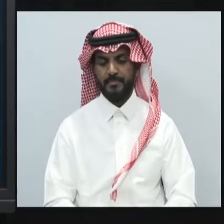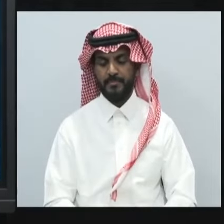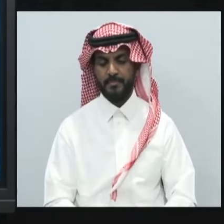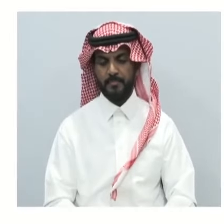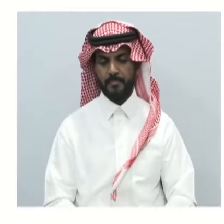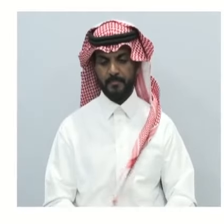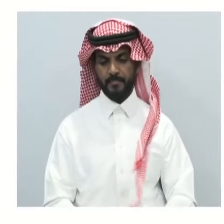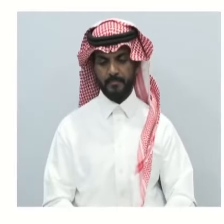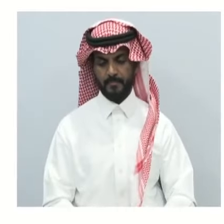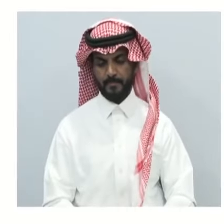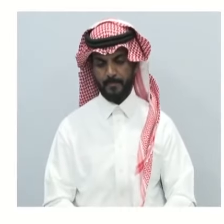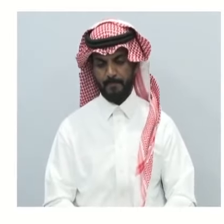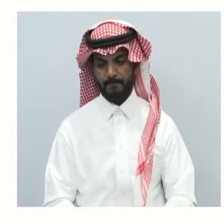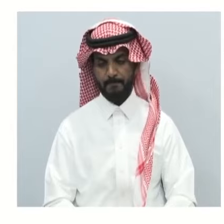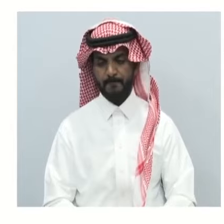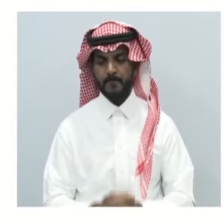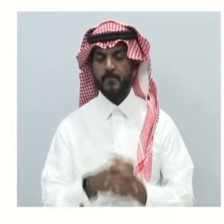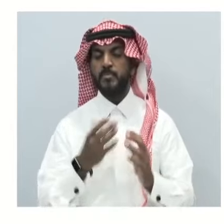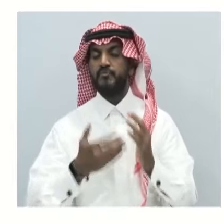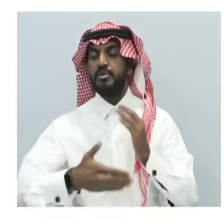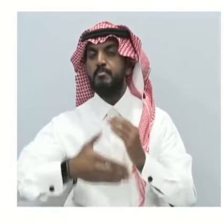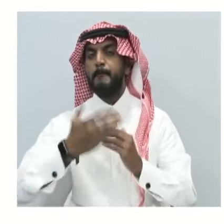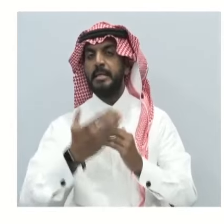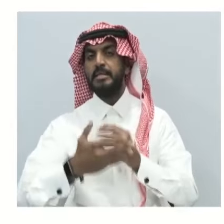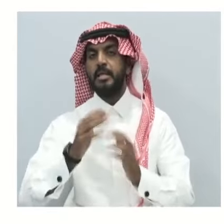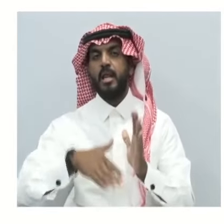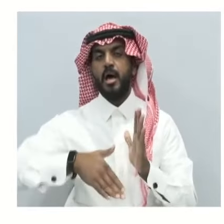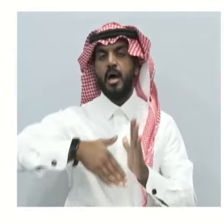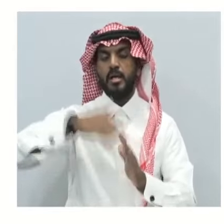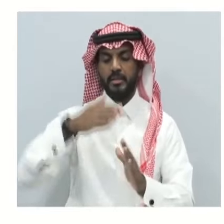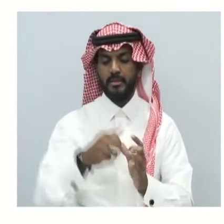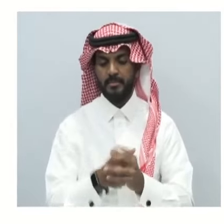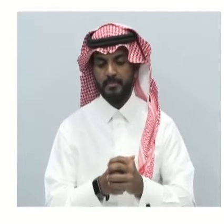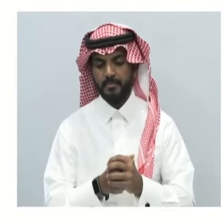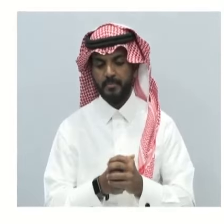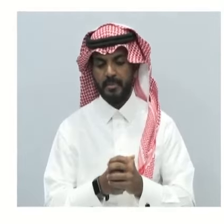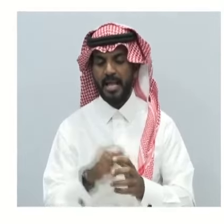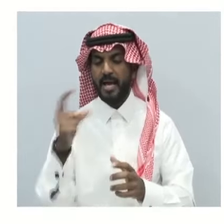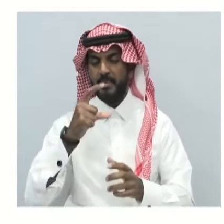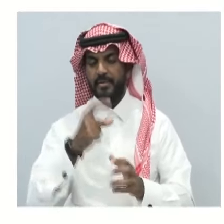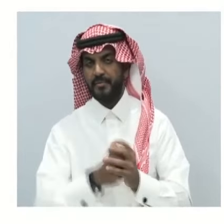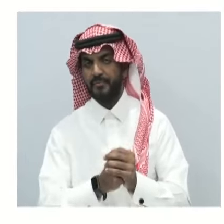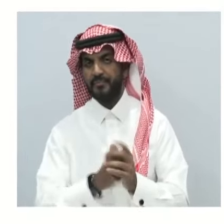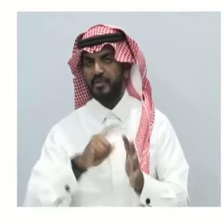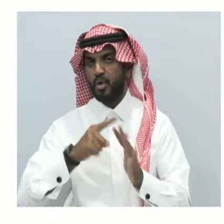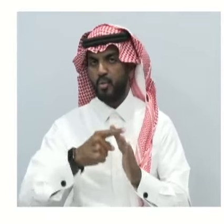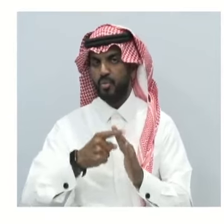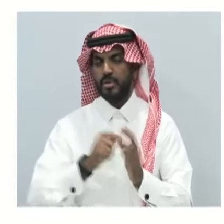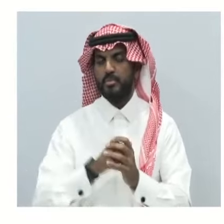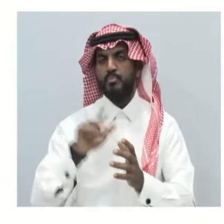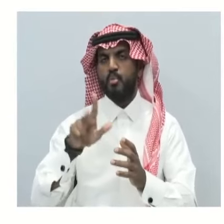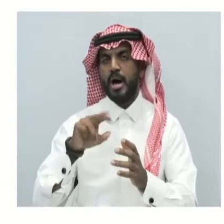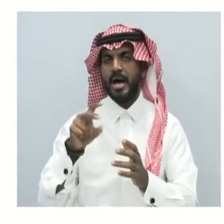احسنتم رائعون اذا في المد العالي طالب وطالبتي يحدث عندما يكون القمر في هذين الطورين